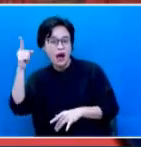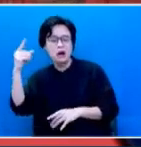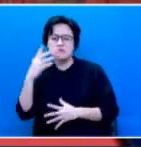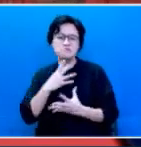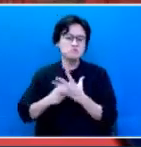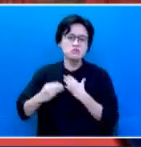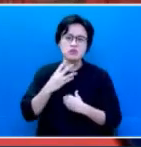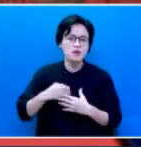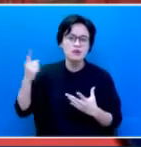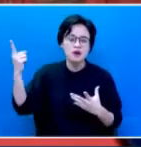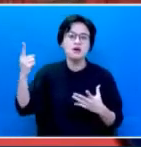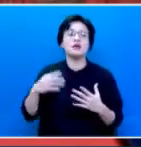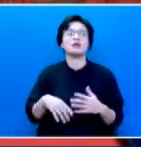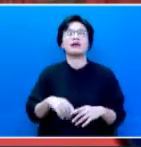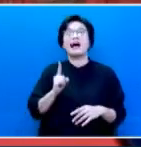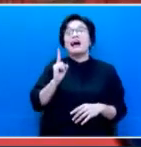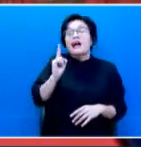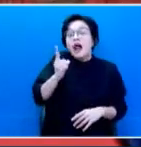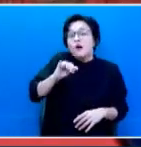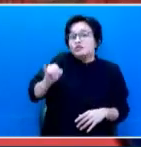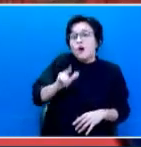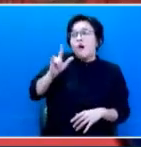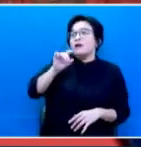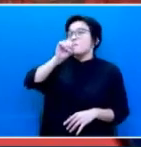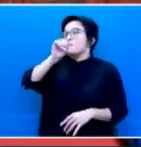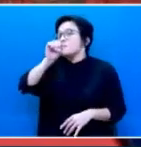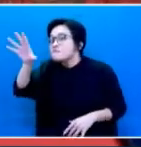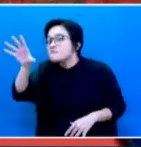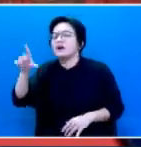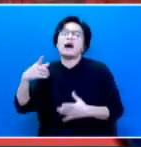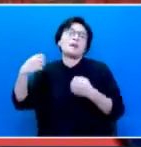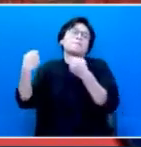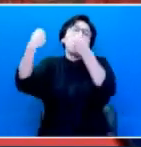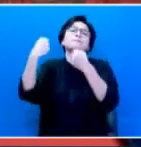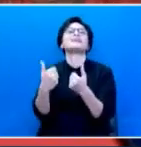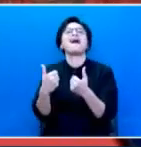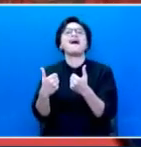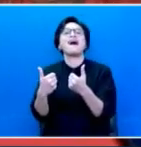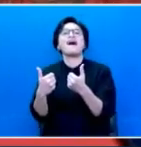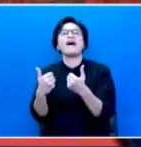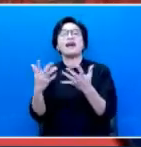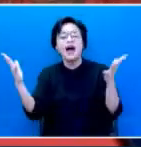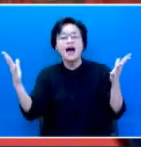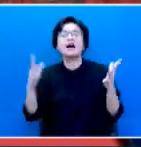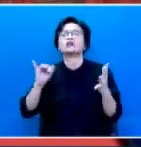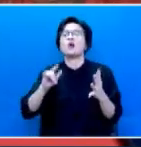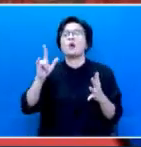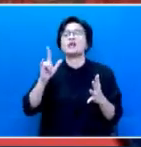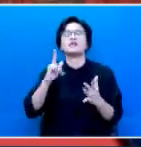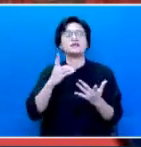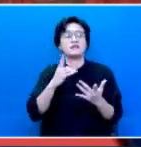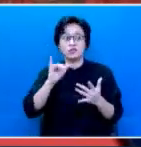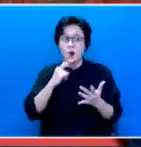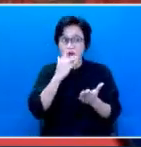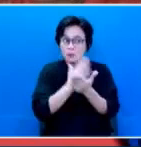disahuti dengan keras juga oleh Jokowi maka perang makin terbuka gitu kan Ini yang dihindari memilih untuk bungkam begitu ya